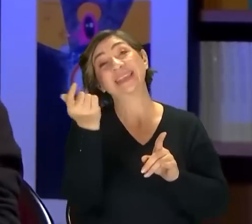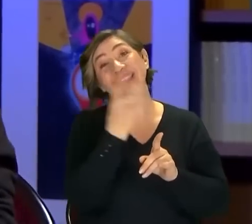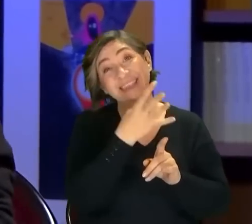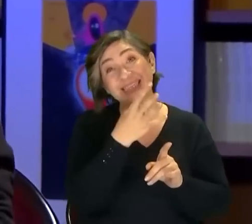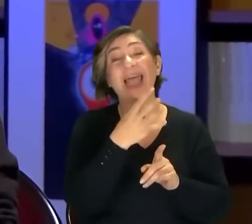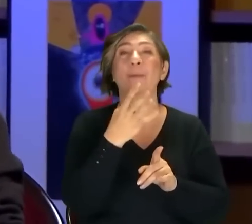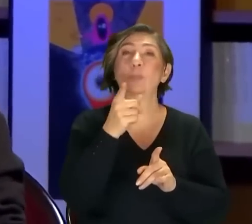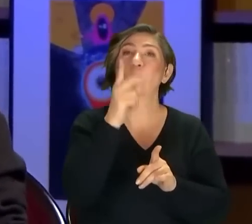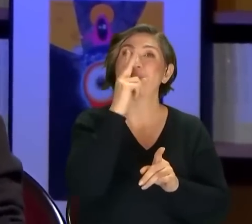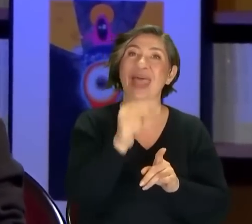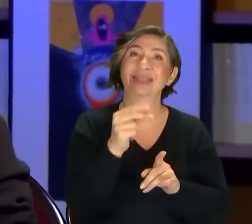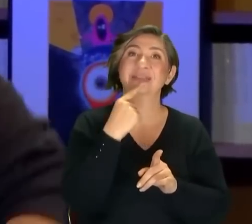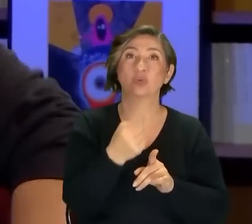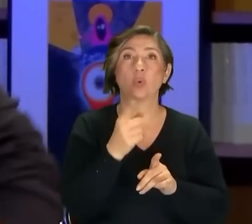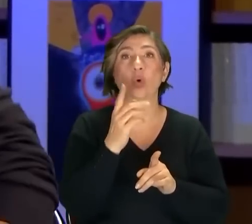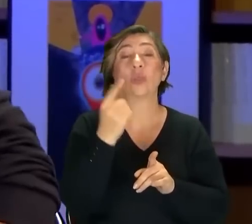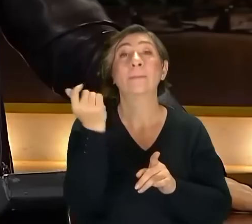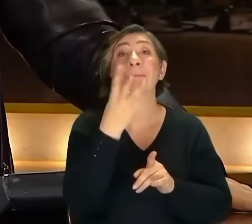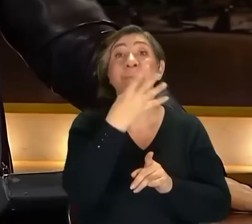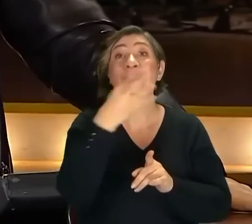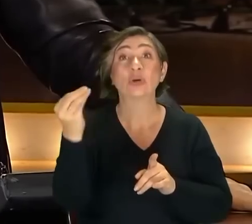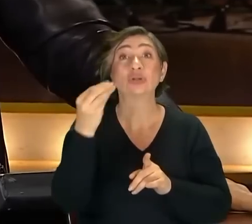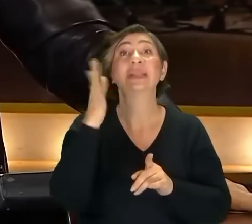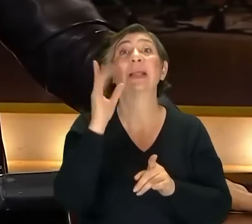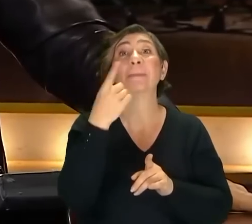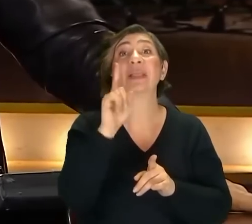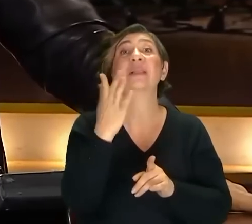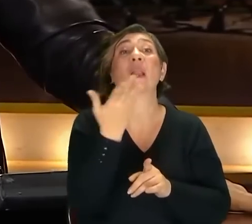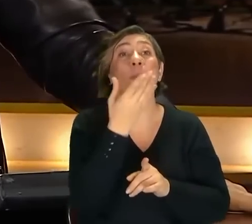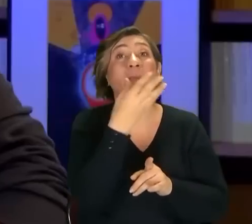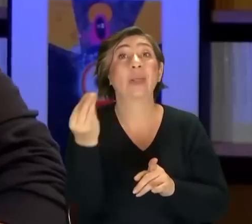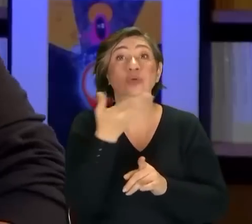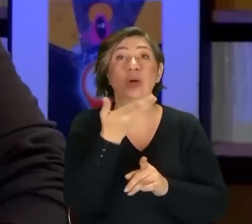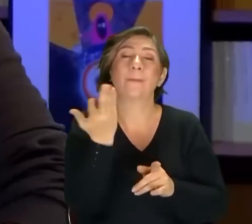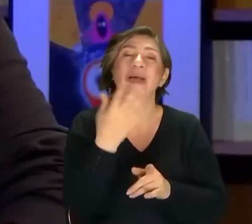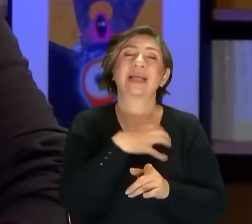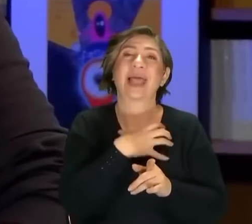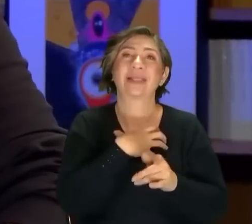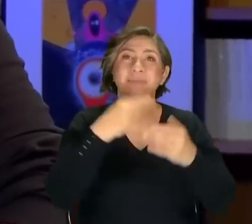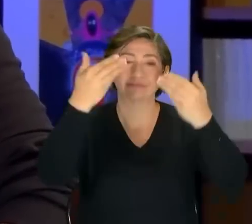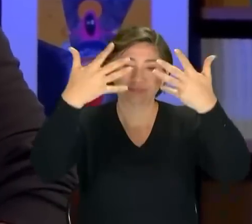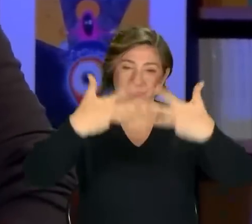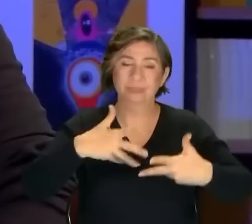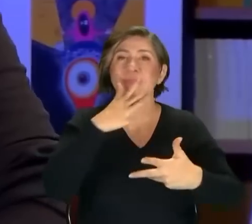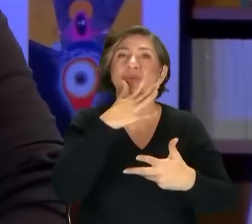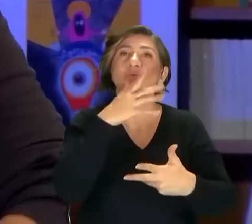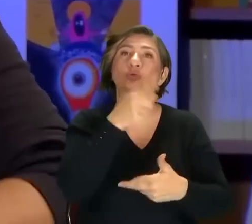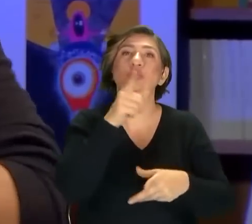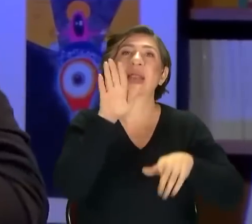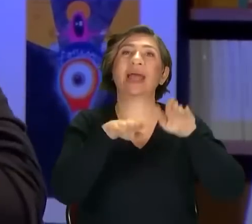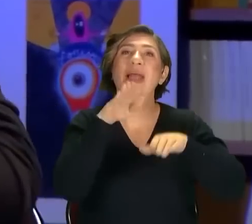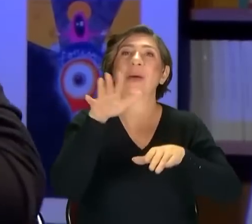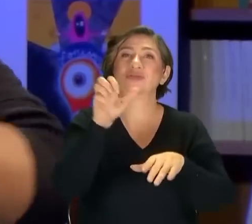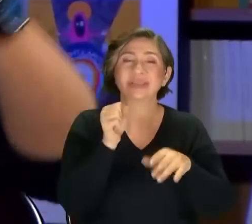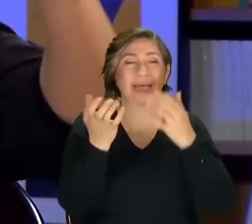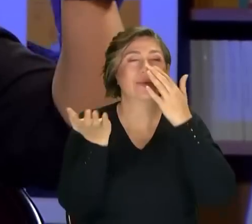diğer kişiler bunu beğendi yazıyor. İyi de onlar milyonlarca binlerce değil ki sende. Tabii ama sen kendi analitik görebiliyorsun orada ve bunu hani reklam